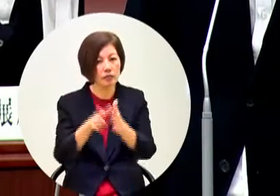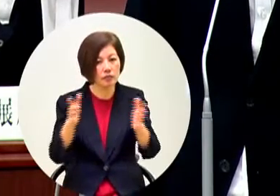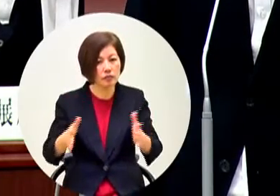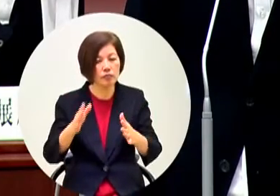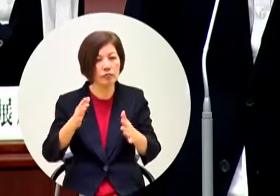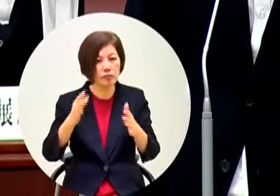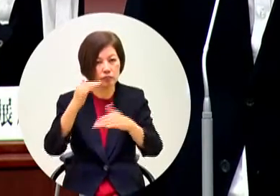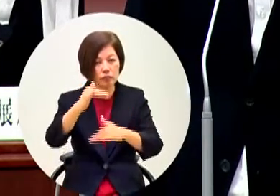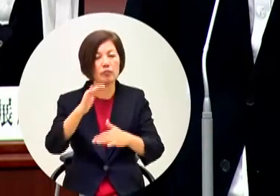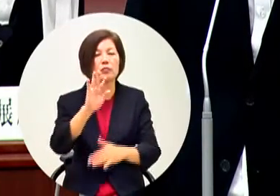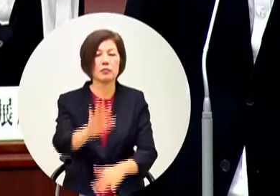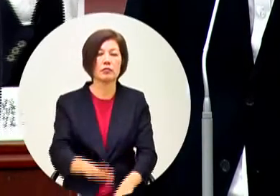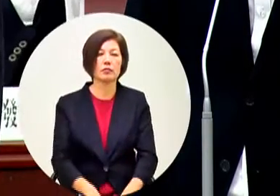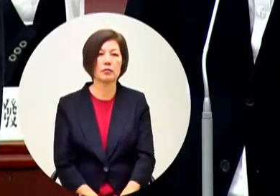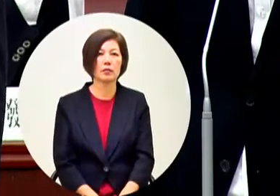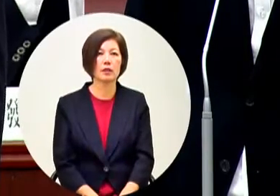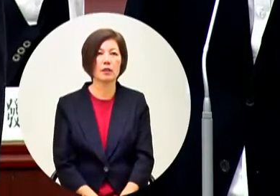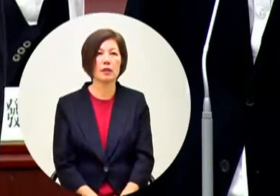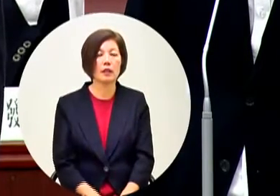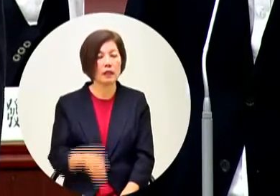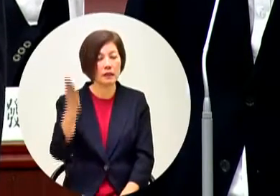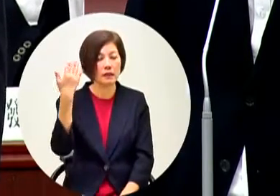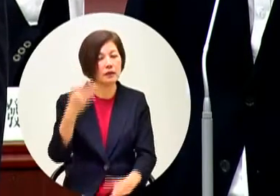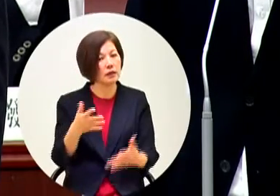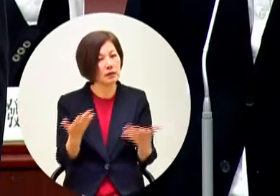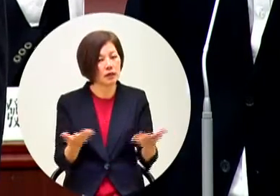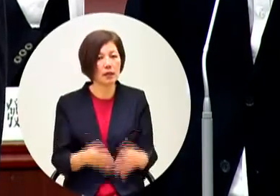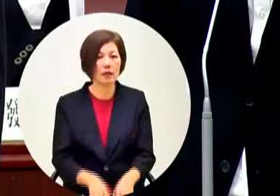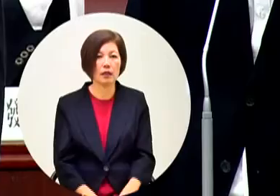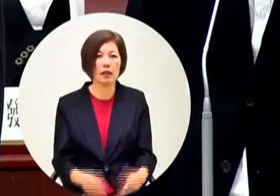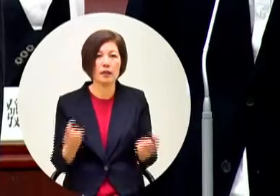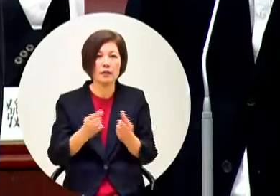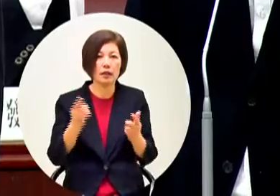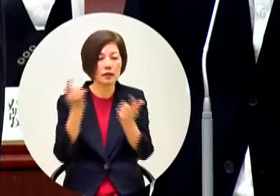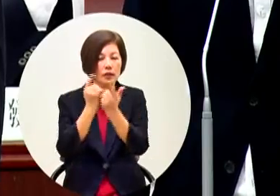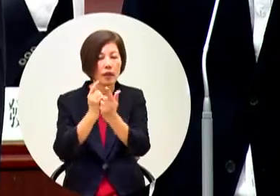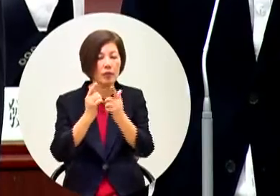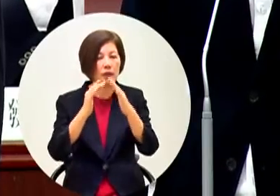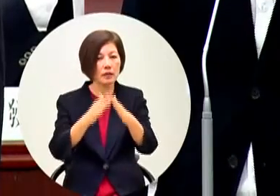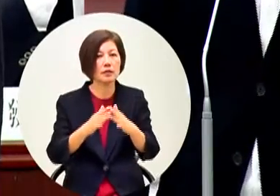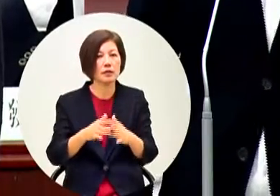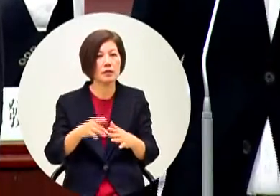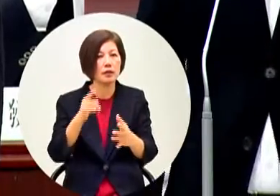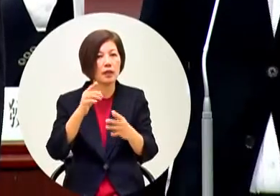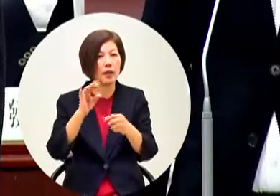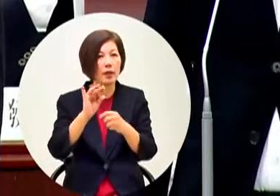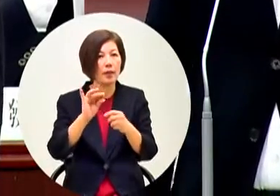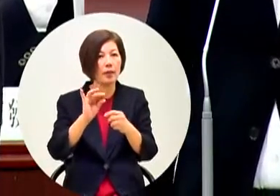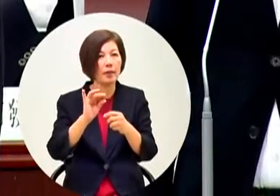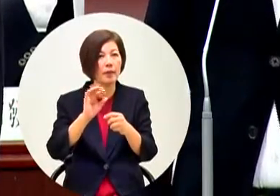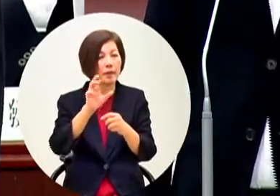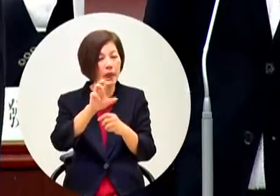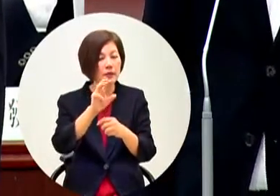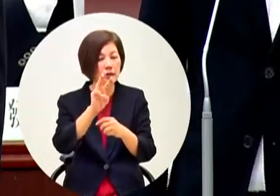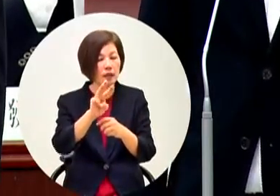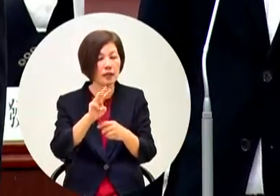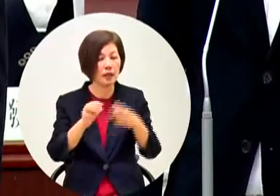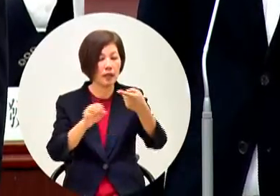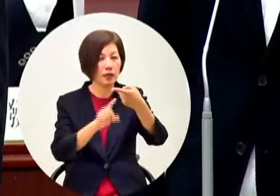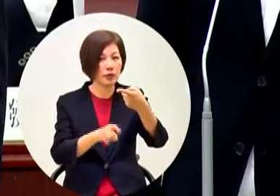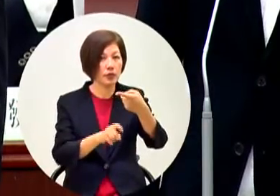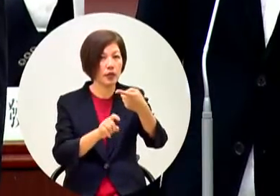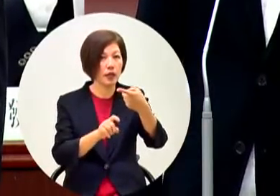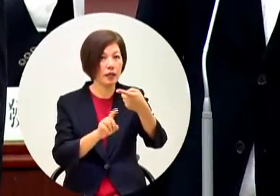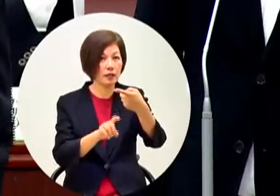个以前大概在像台北市的那状况，83年夜药以前的，它分级分类管